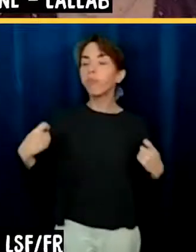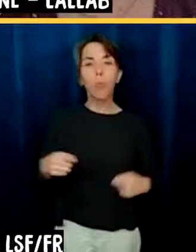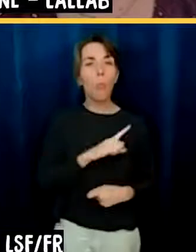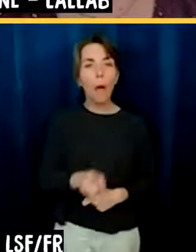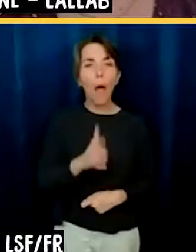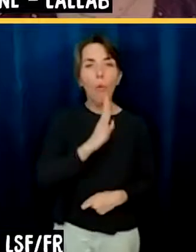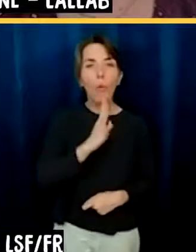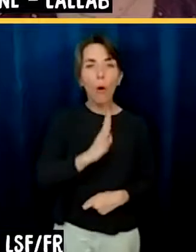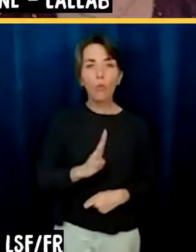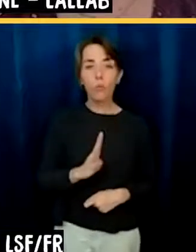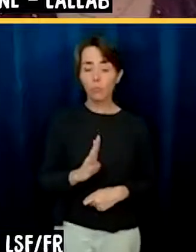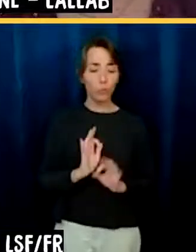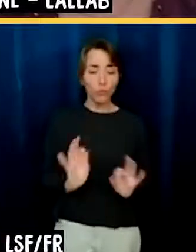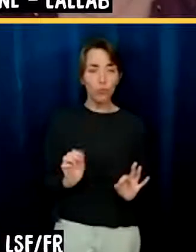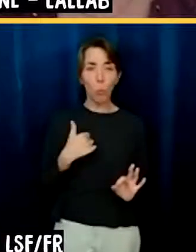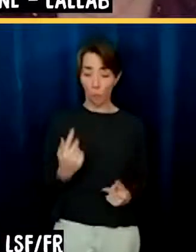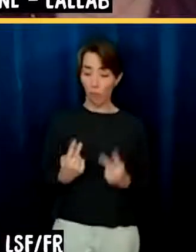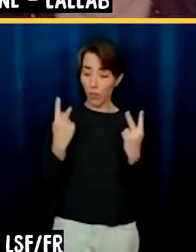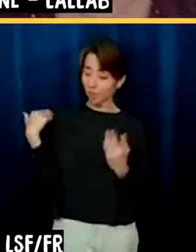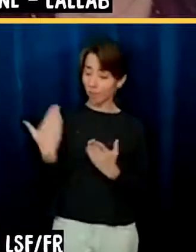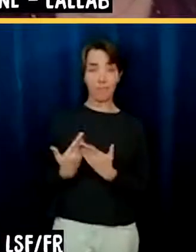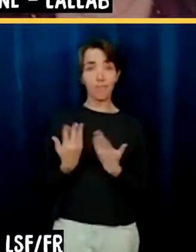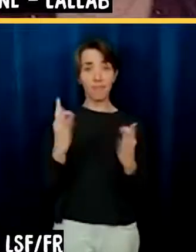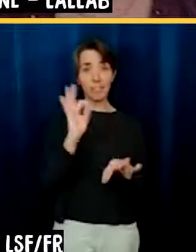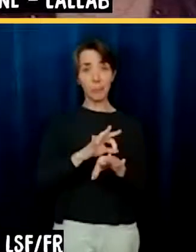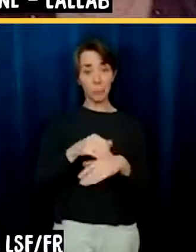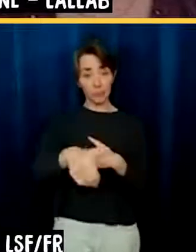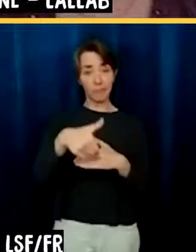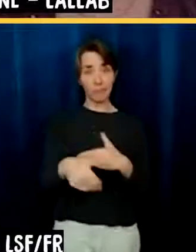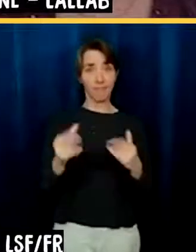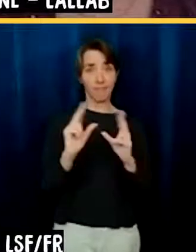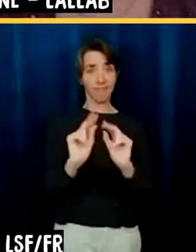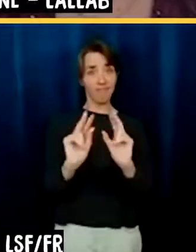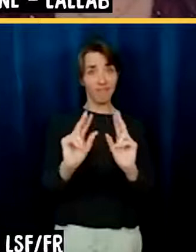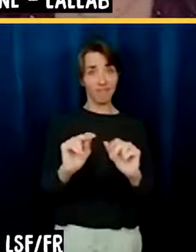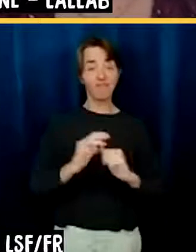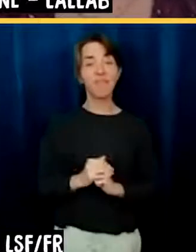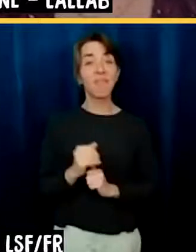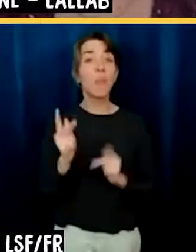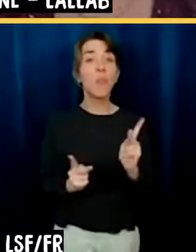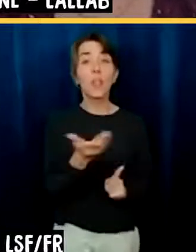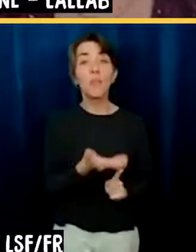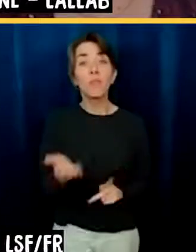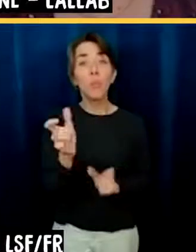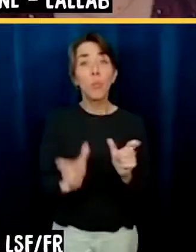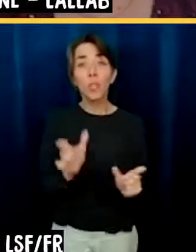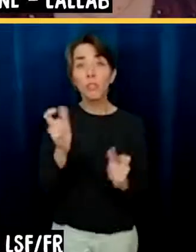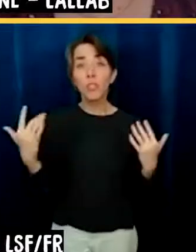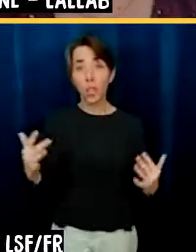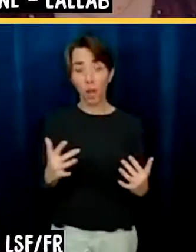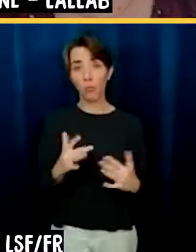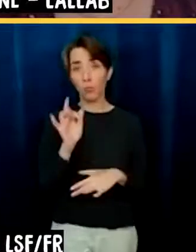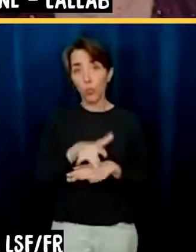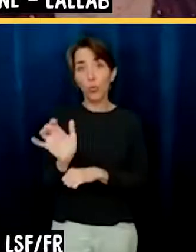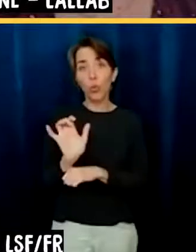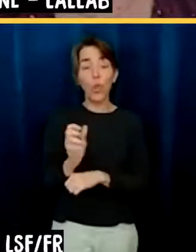juste vous raconter ma vie pendant 10 minutes. Donc peut-être que certaines d'entre vous m'ont connue à travers le documentaire à voix